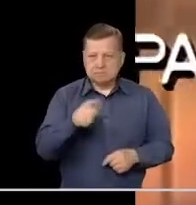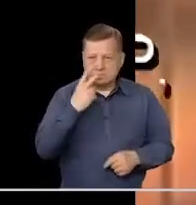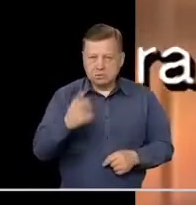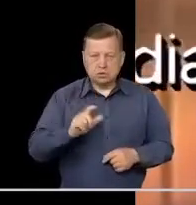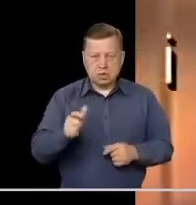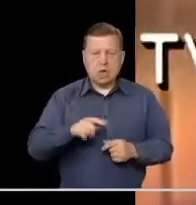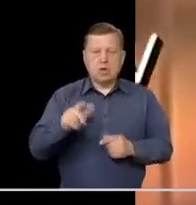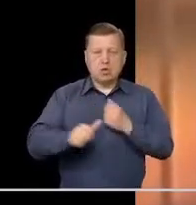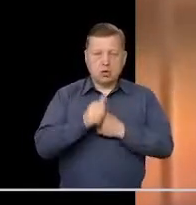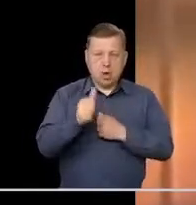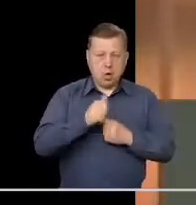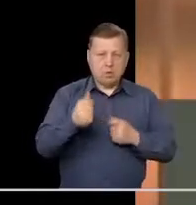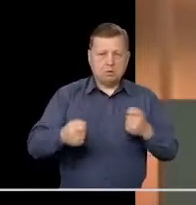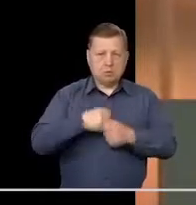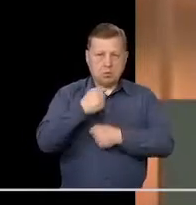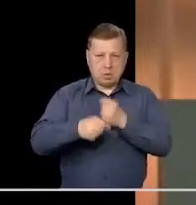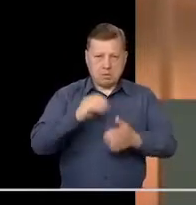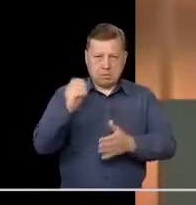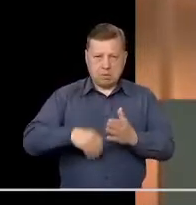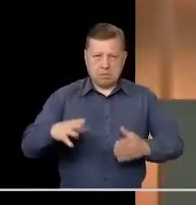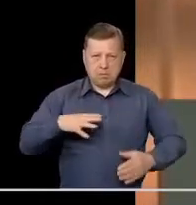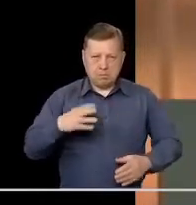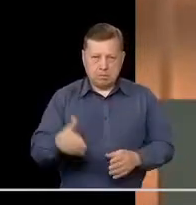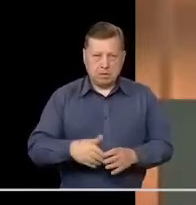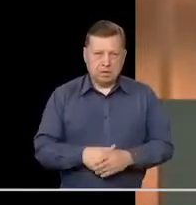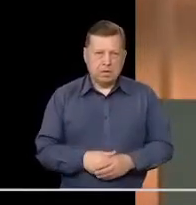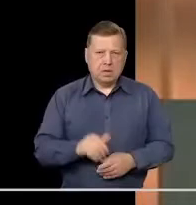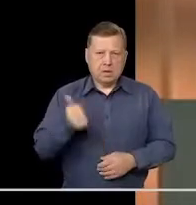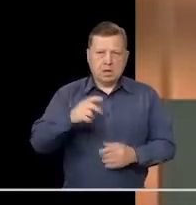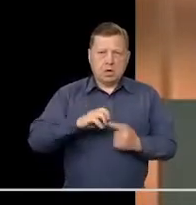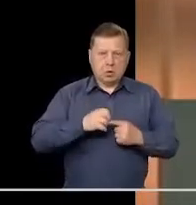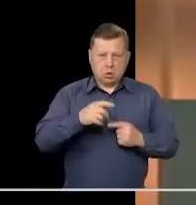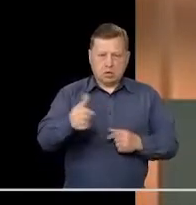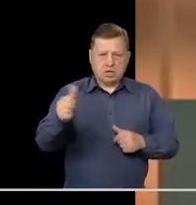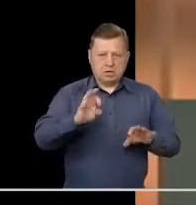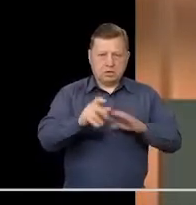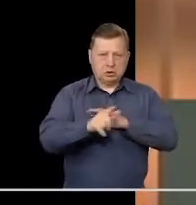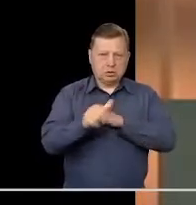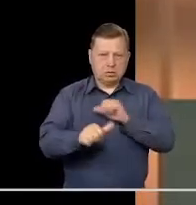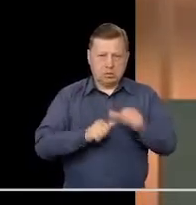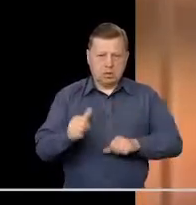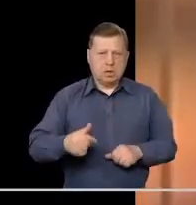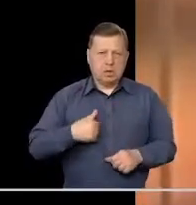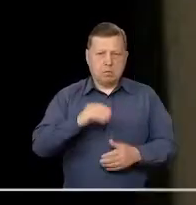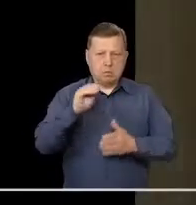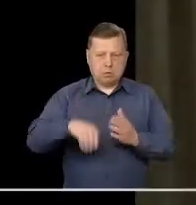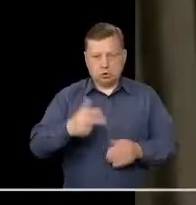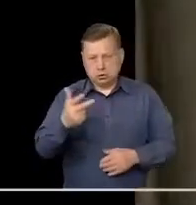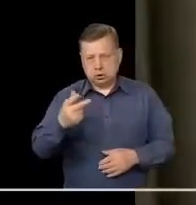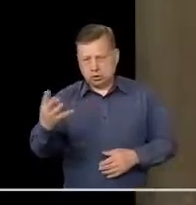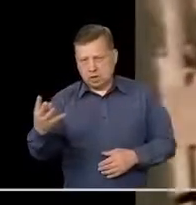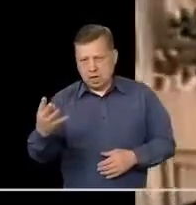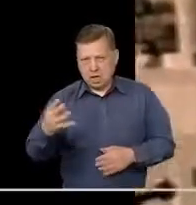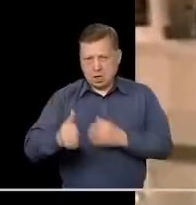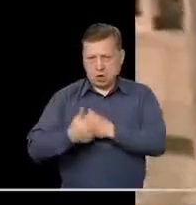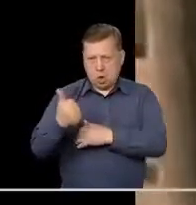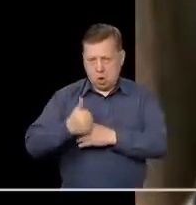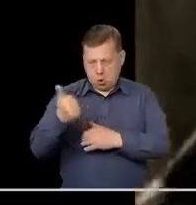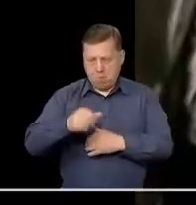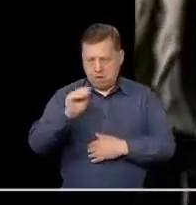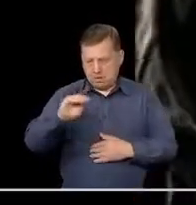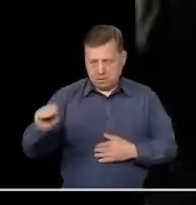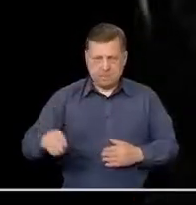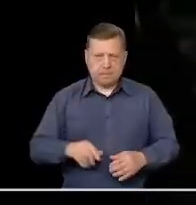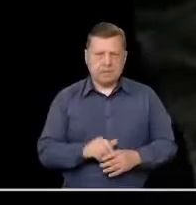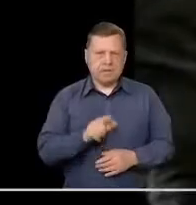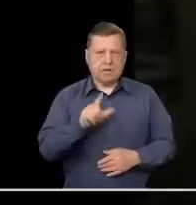podpisał dokumenty o współpracy. Za pierwszym razem w grudniu 1970 roku podpisałem 3 albo 4 dokumenty.